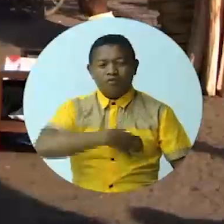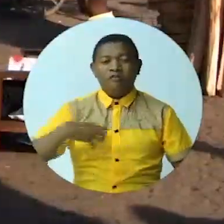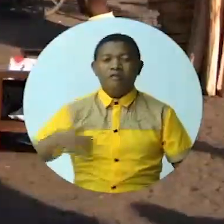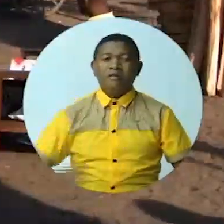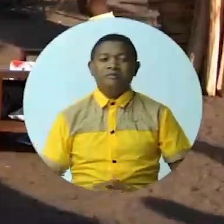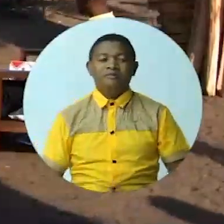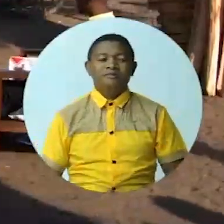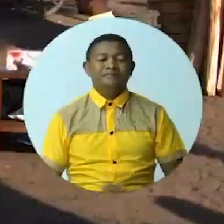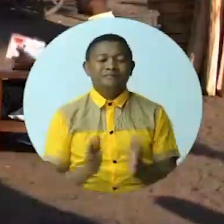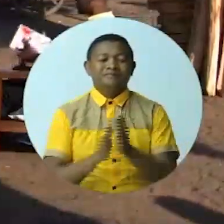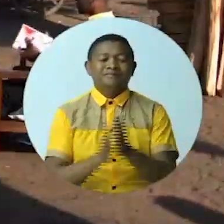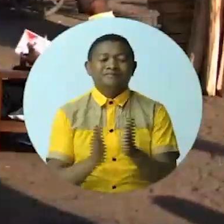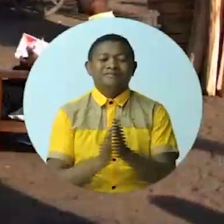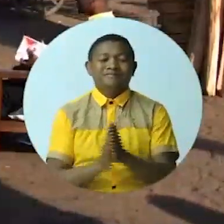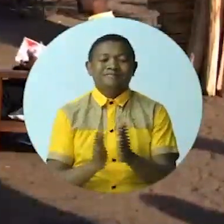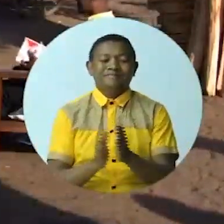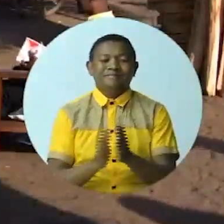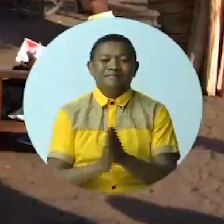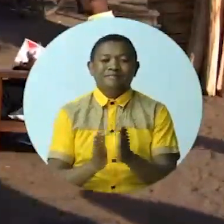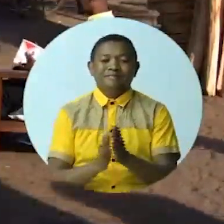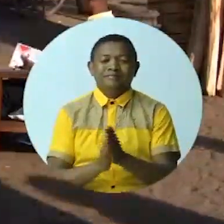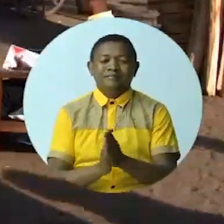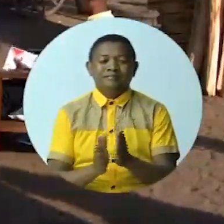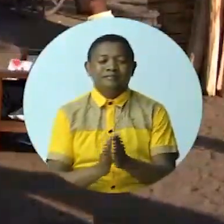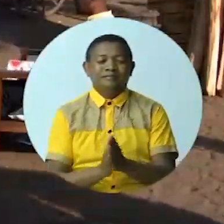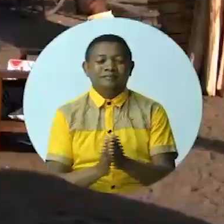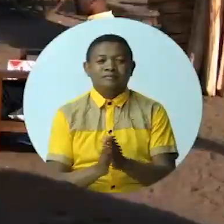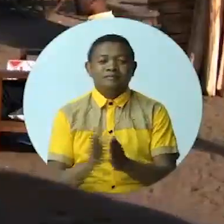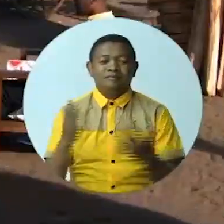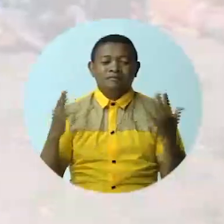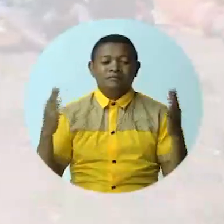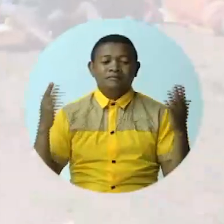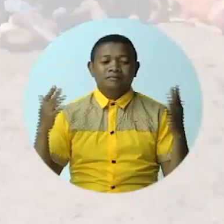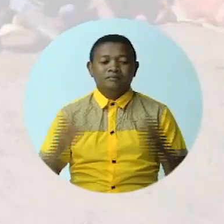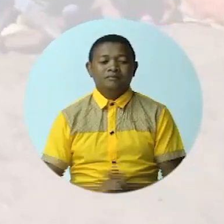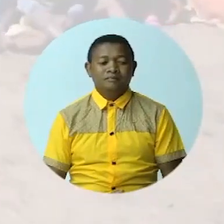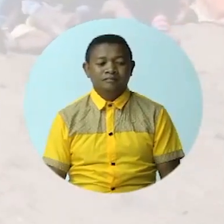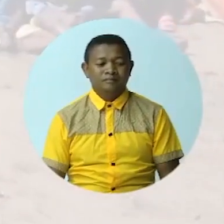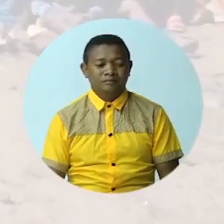Thank you.